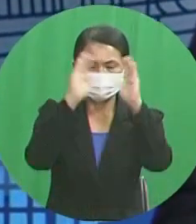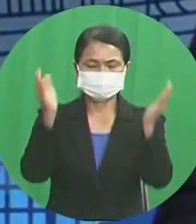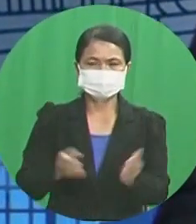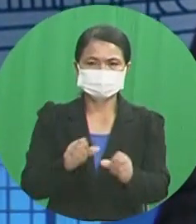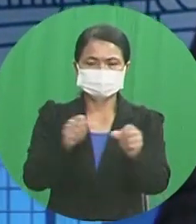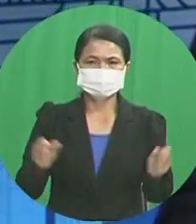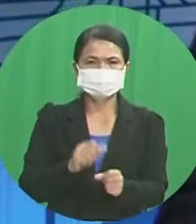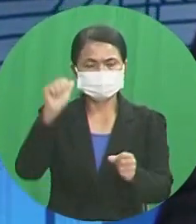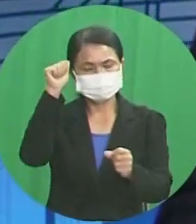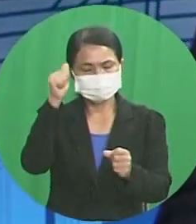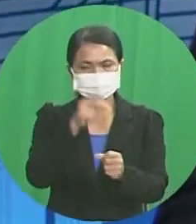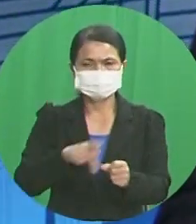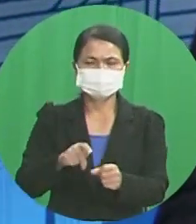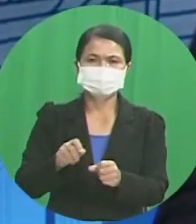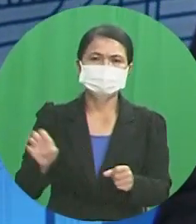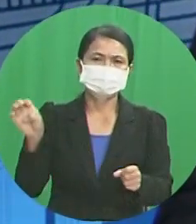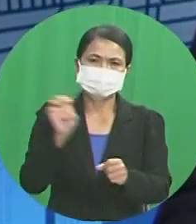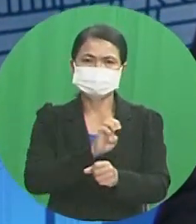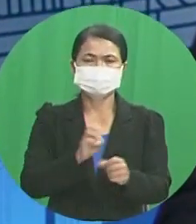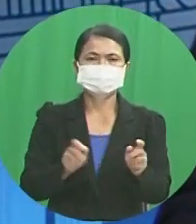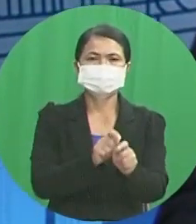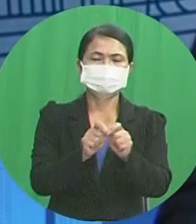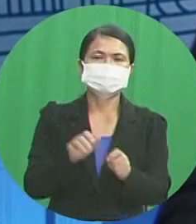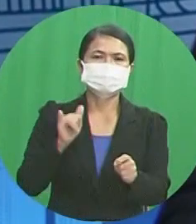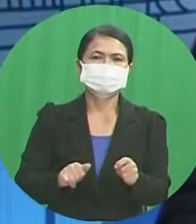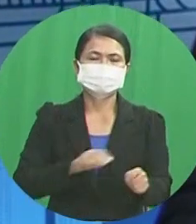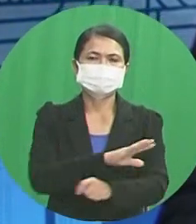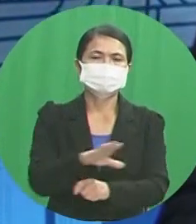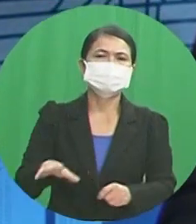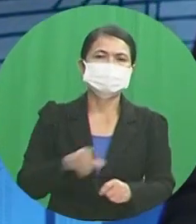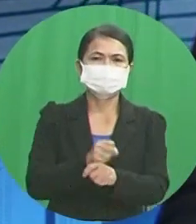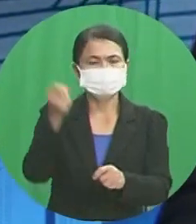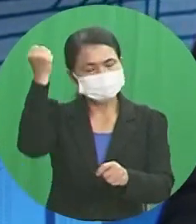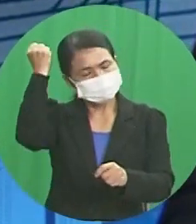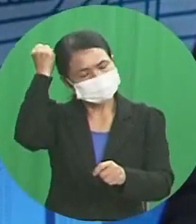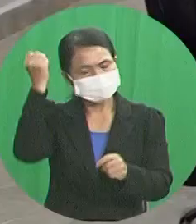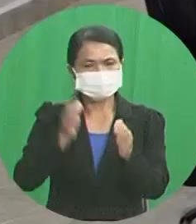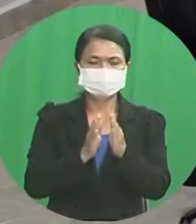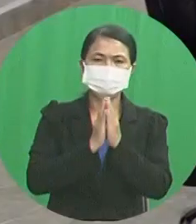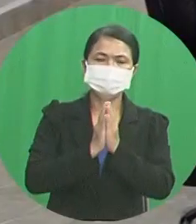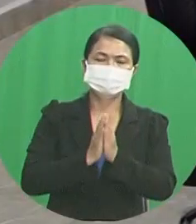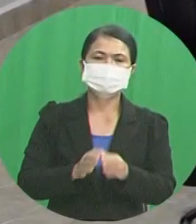បន់អាស៊ីប៉ាស៊ីហ្វិកភាគខាងកើតរួមទាំងប្រចាំនៅកម្ពុជាឡាវនិងមីយ៉ាន់ម៉ាន